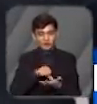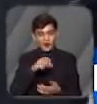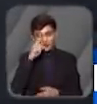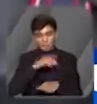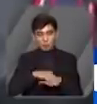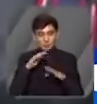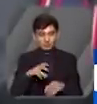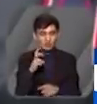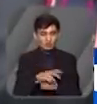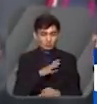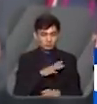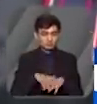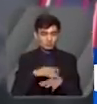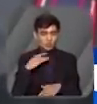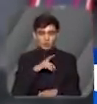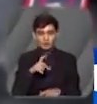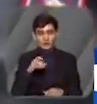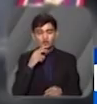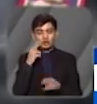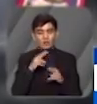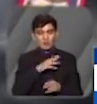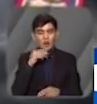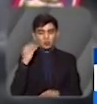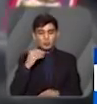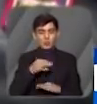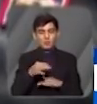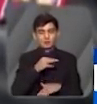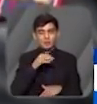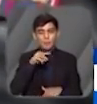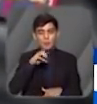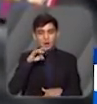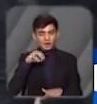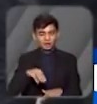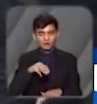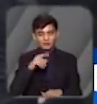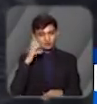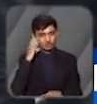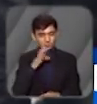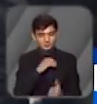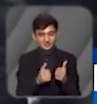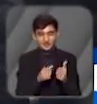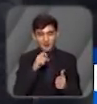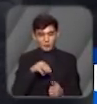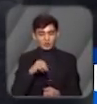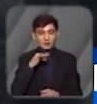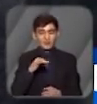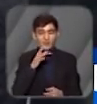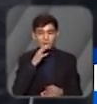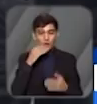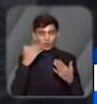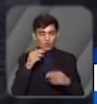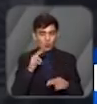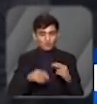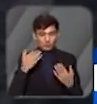да жиналды. Бұл жолы жиналғандардың шағымын Ақтөбе облыс әкімінің орынбасары Марат Тоғжанов тыңдады. Шенді уақытша тіркеудің уақыты аяқталса да,